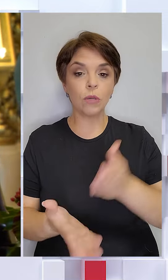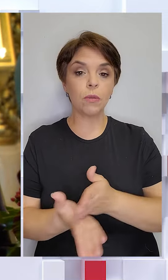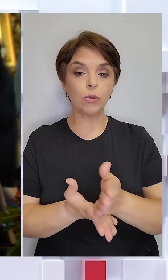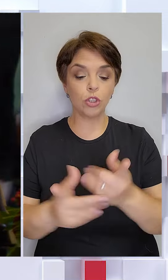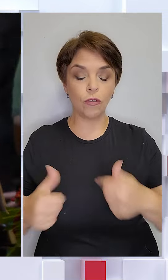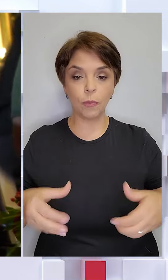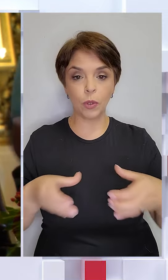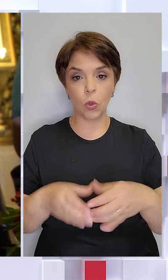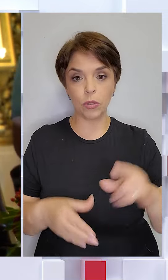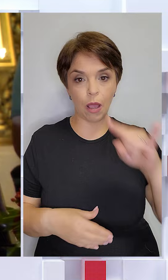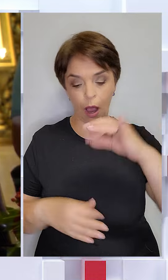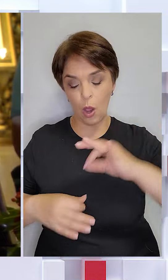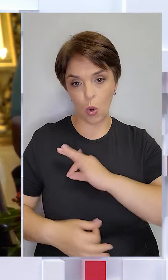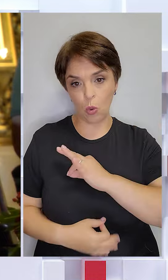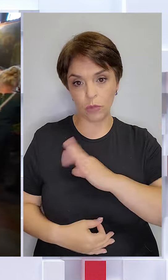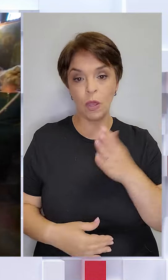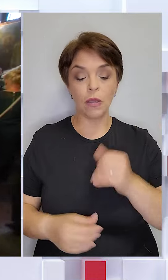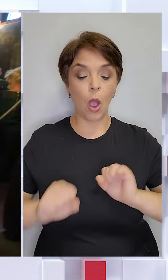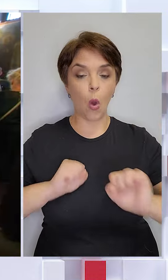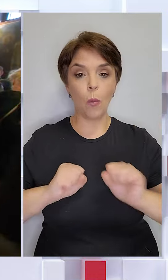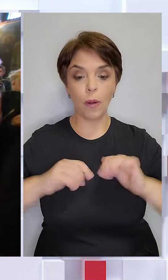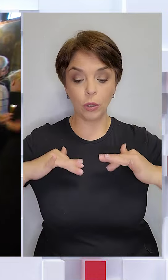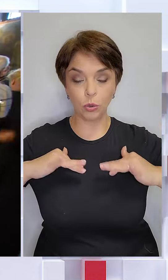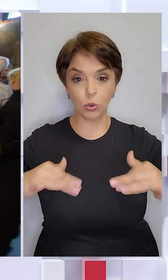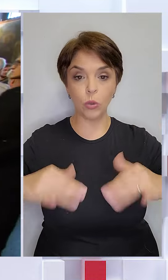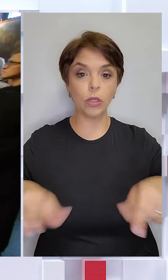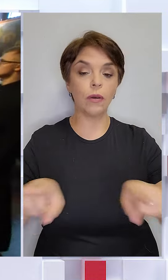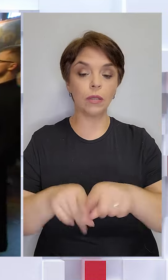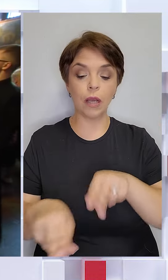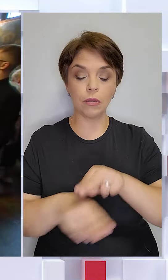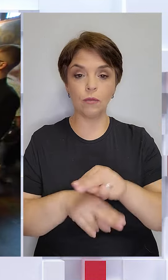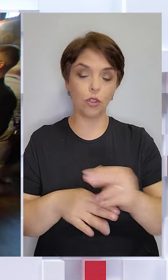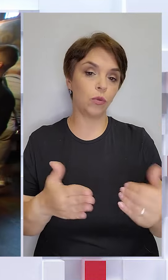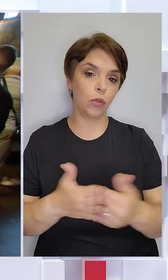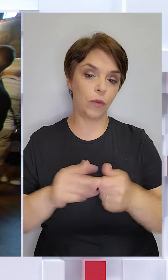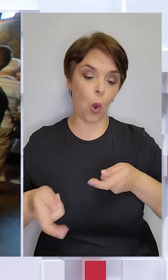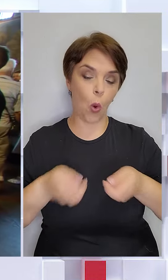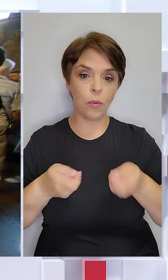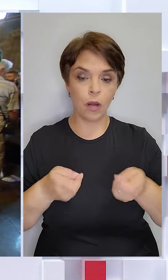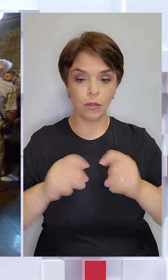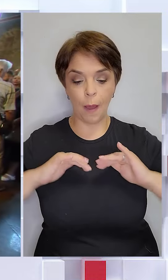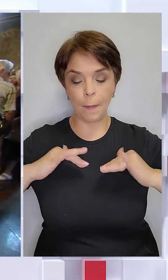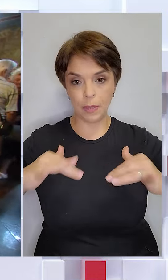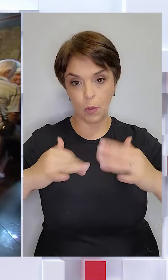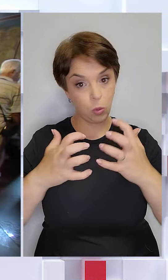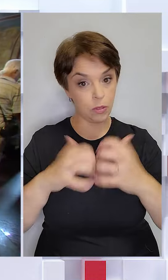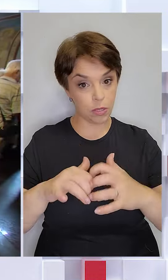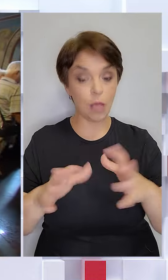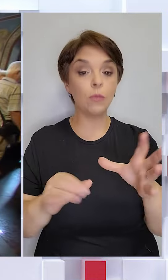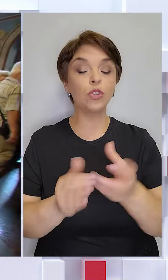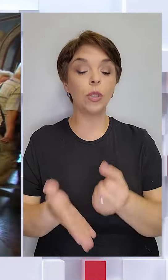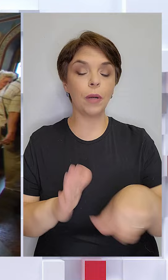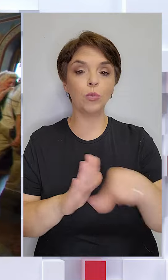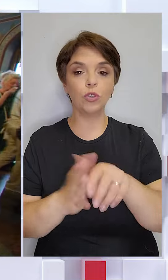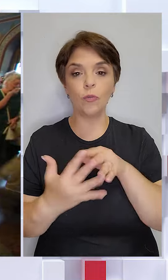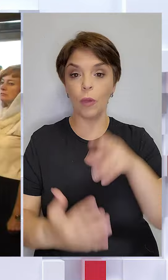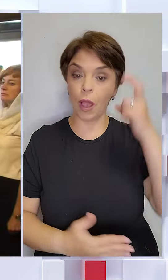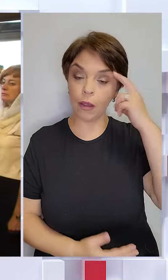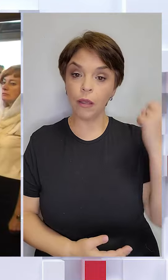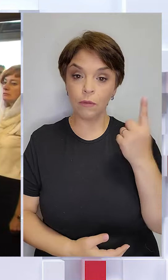у підрозділі аеророзвідка як оператор дронів, а також навчав нових операторів безпілотних систем. І ще брав участь у боях